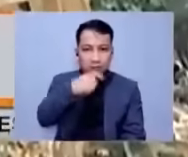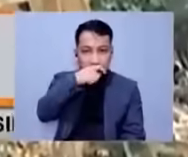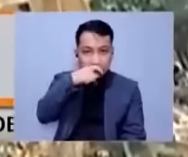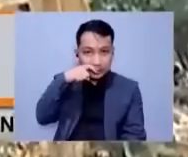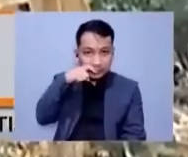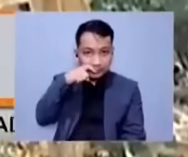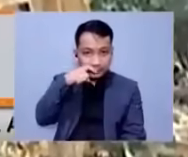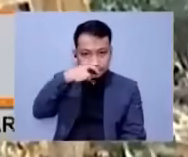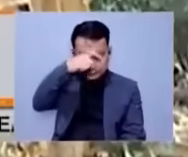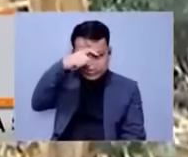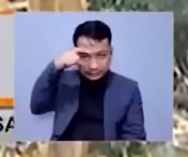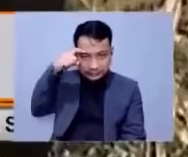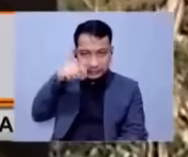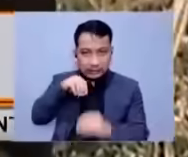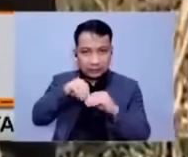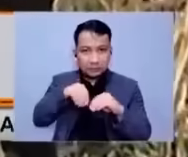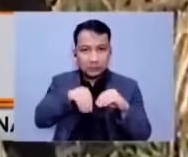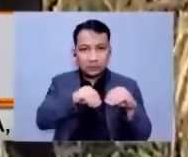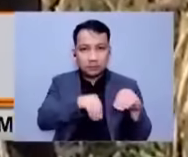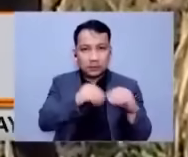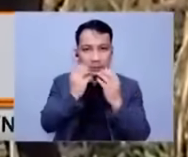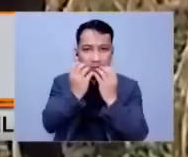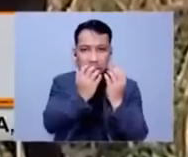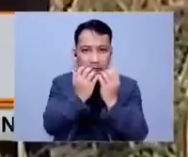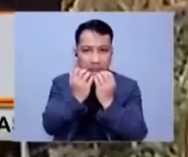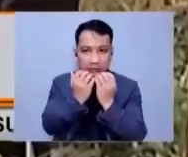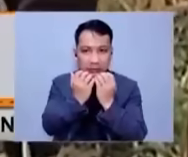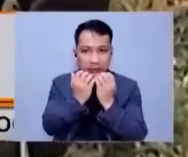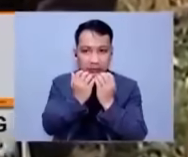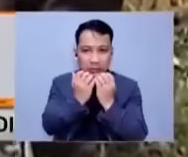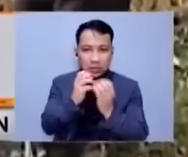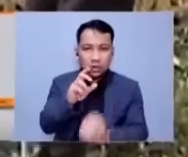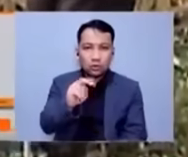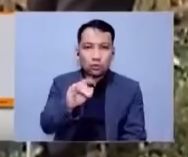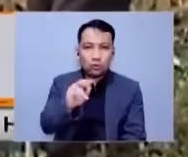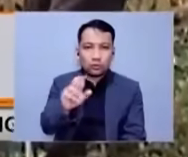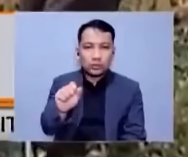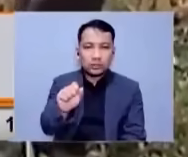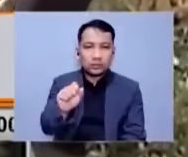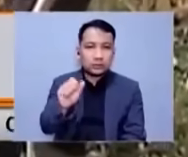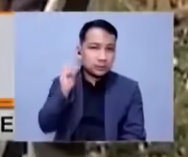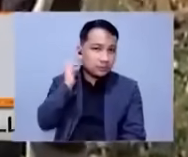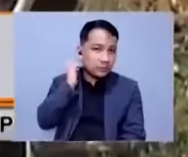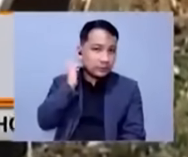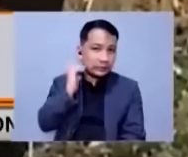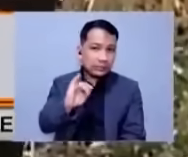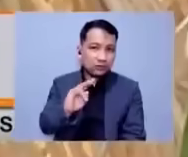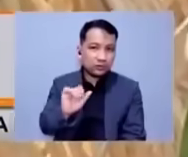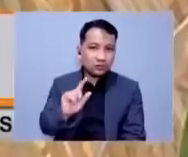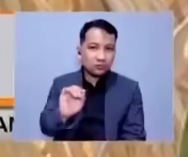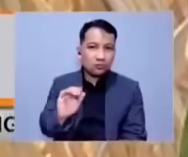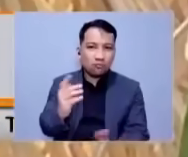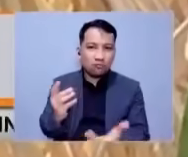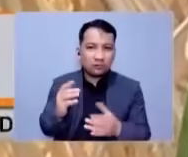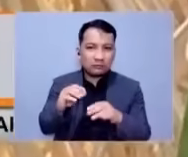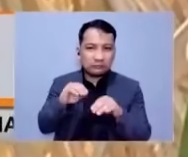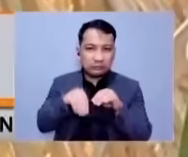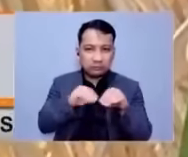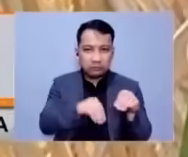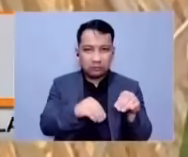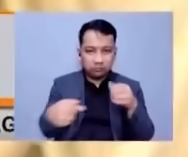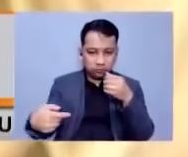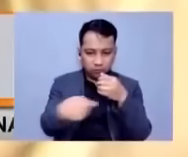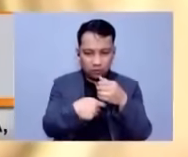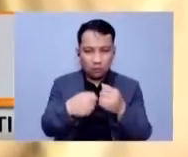mapakinabangan ng mga tanim na mais ng mag-asawang sina Delando at Nonet sa Buluan, Maguindanao del Sur. Wala na silang maani dahil nasira at